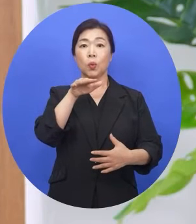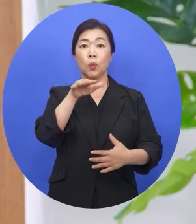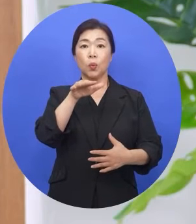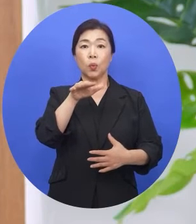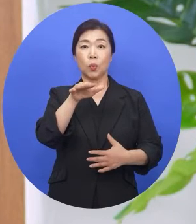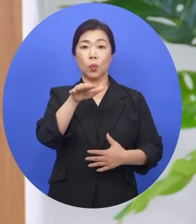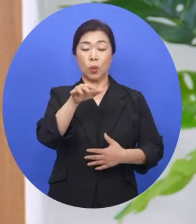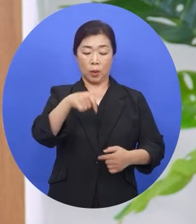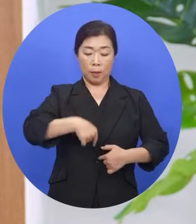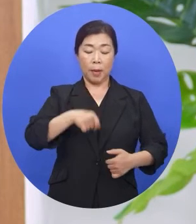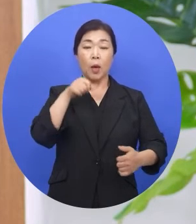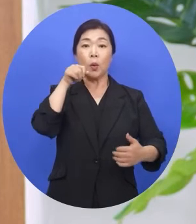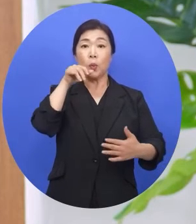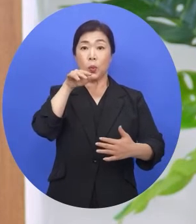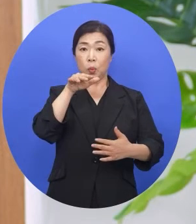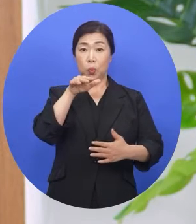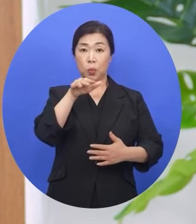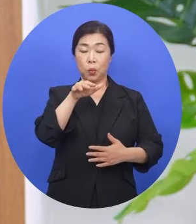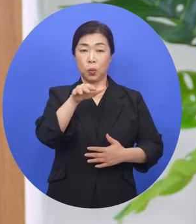내쉽니다.